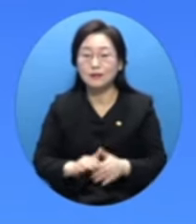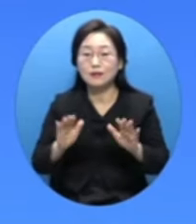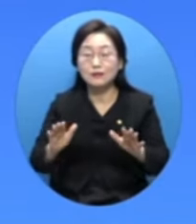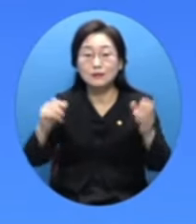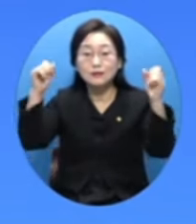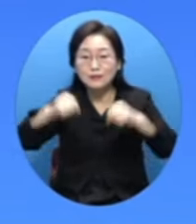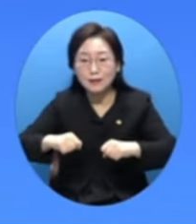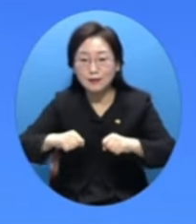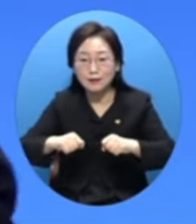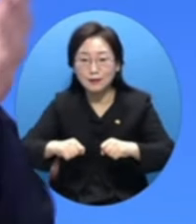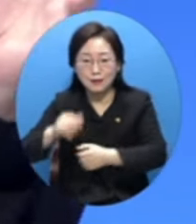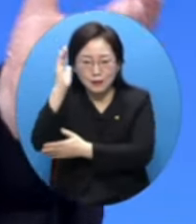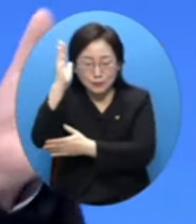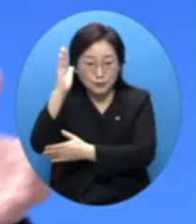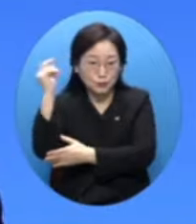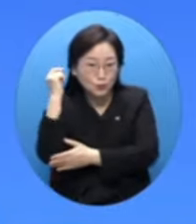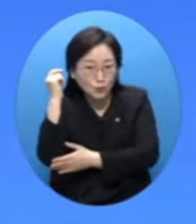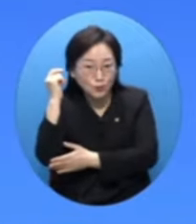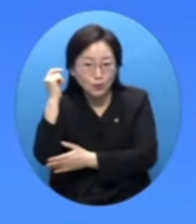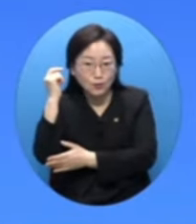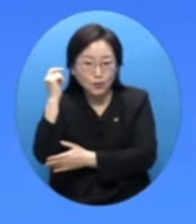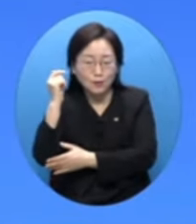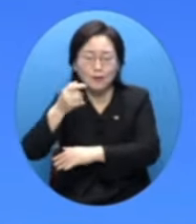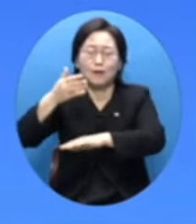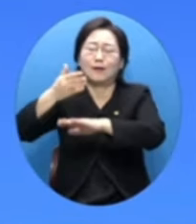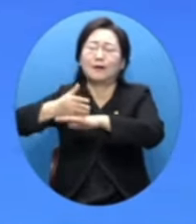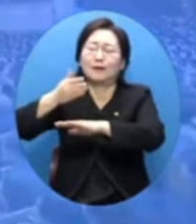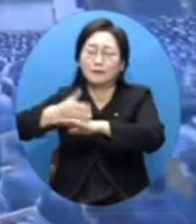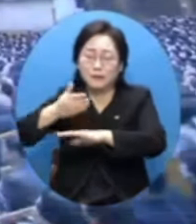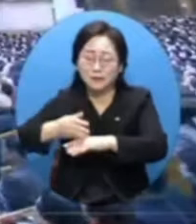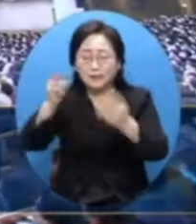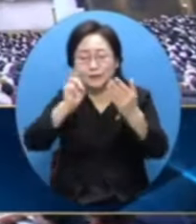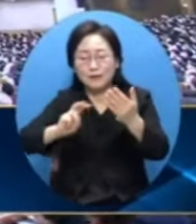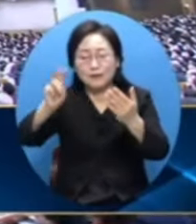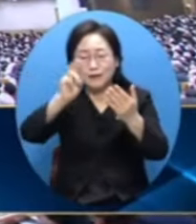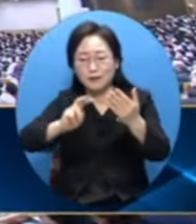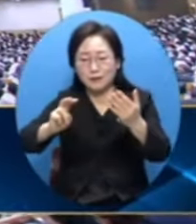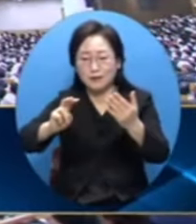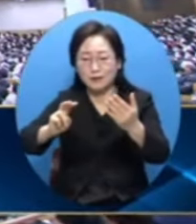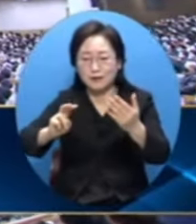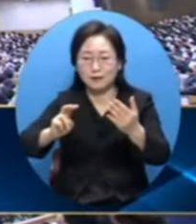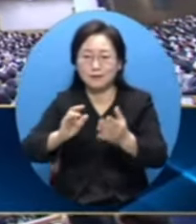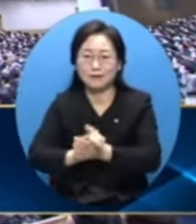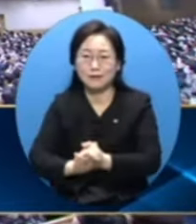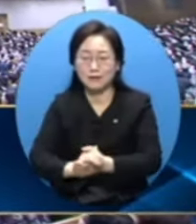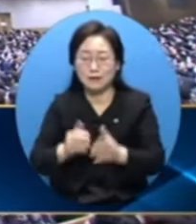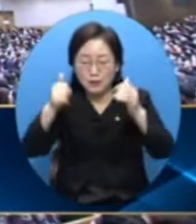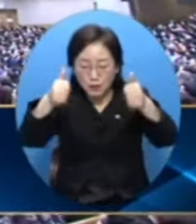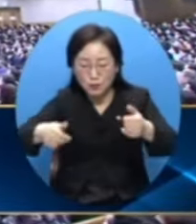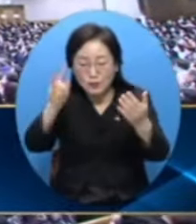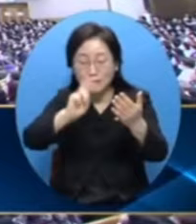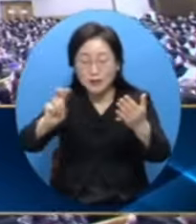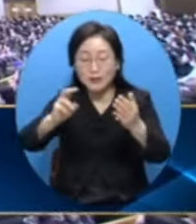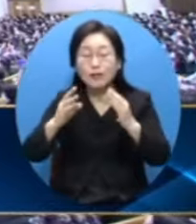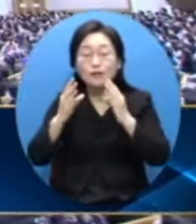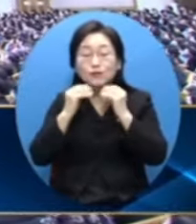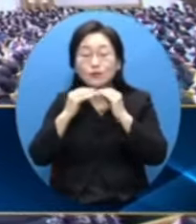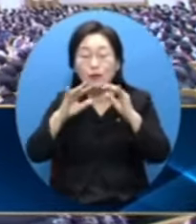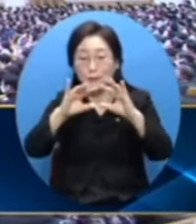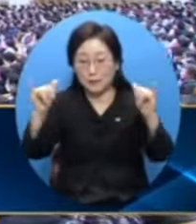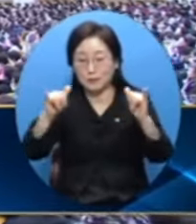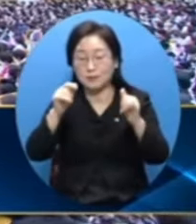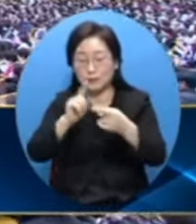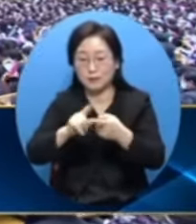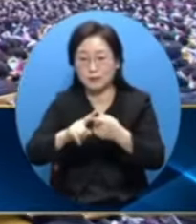응답의 메시지를 받자 저들이 감사와 찬양으로 주 앞에 나아갔습니다. 경배와 찬양을 드린 유다 백성에 대해서